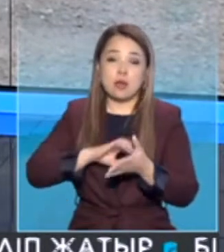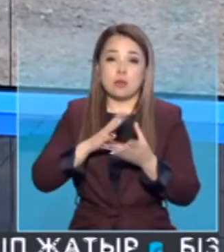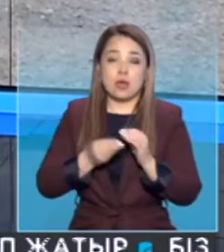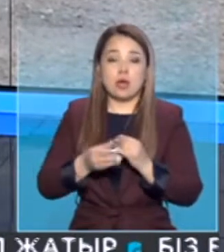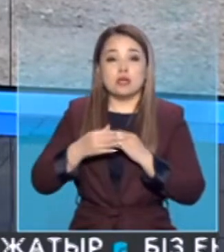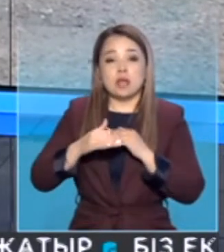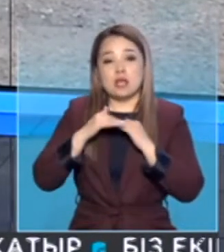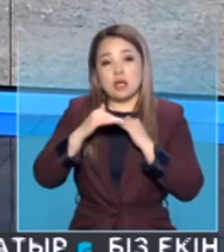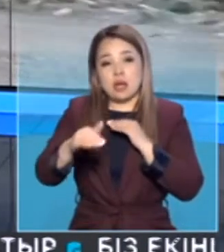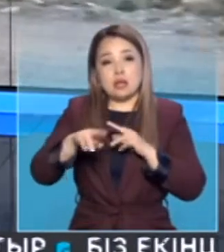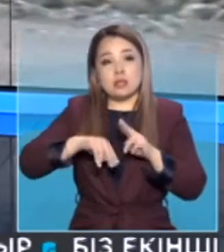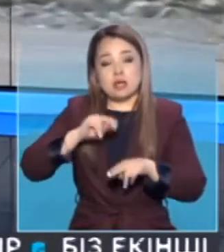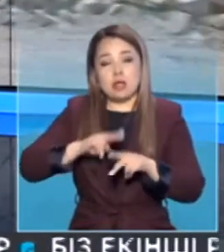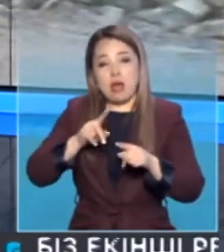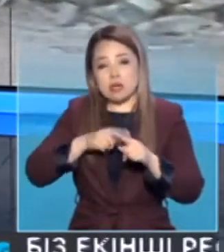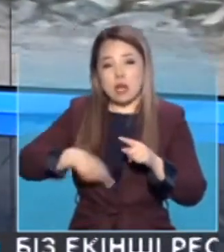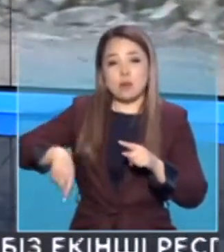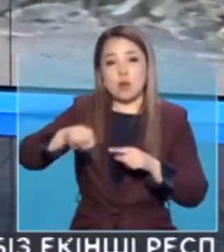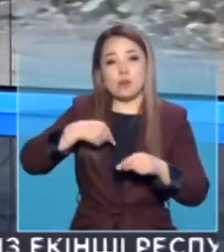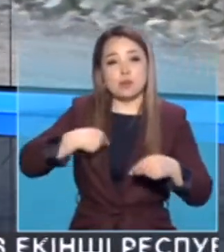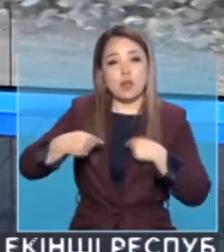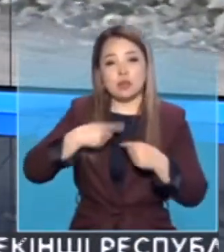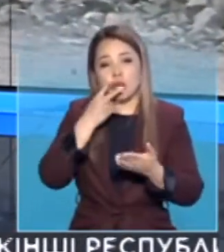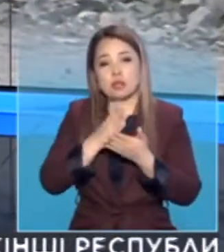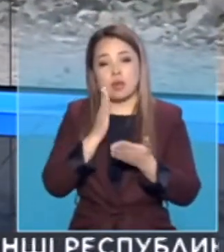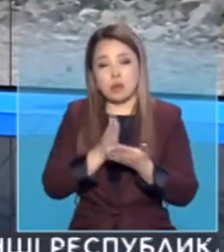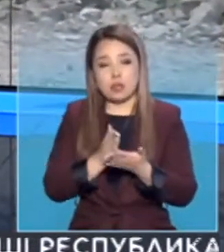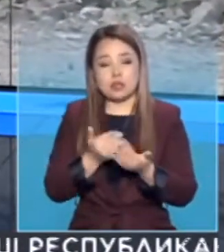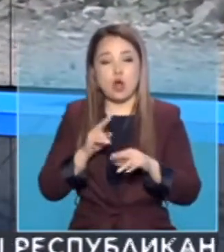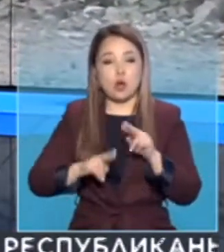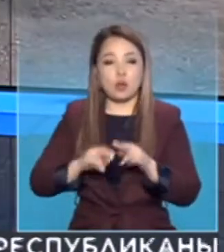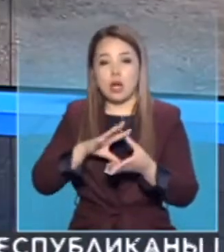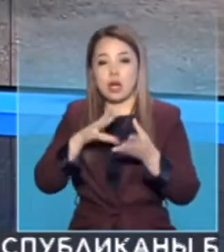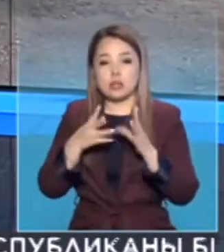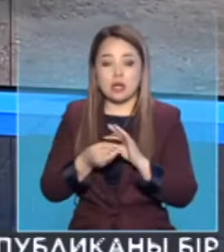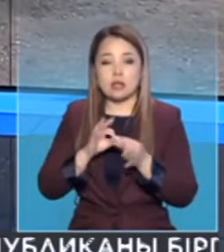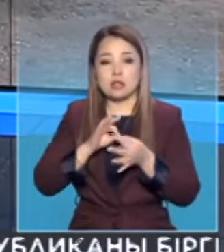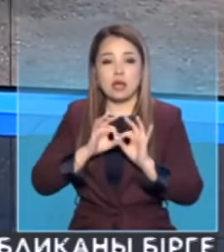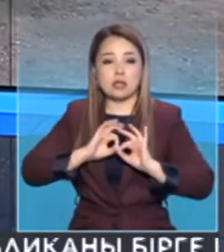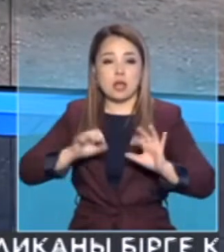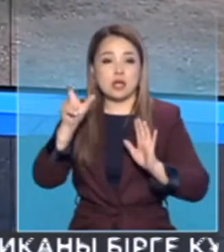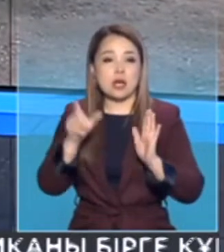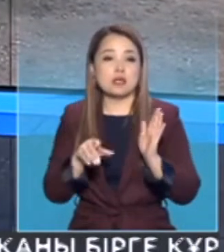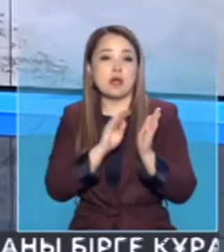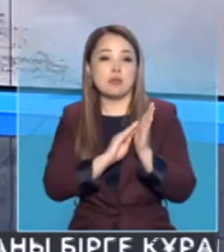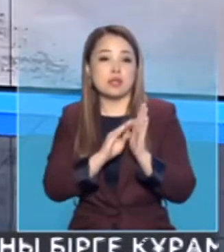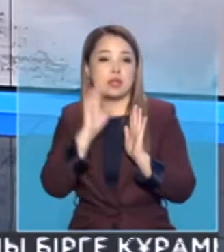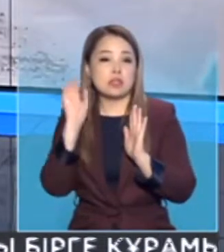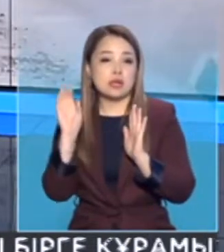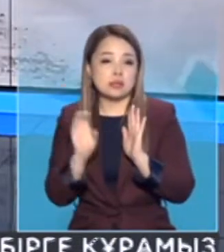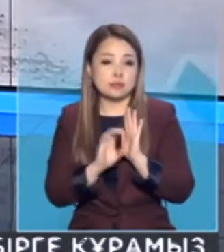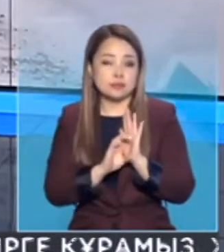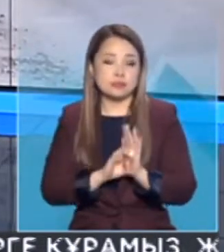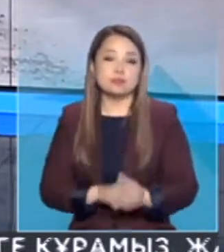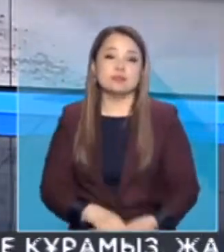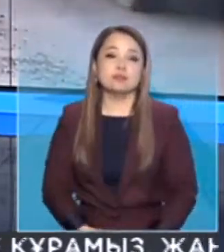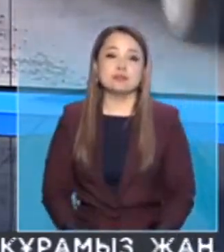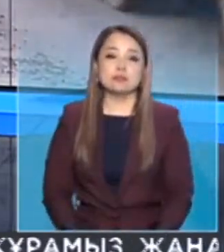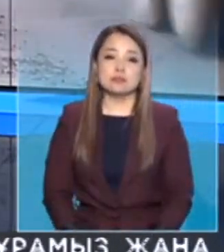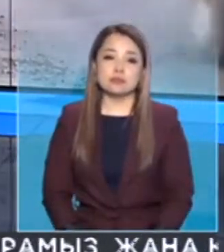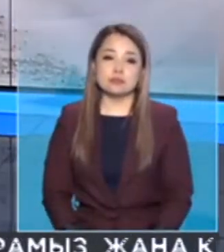қара жерге салынған айналма жолдың азабын тартып жүр. Құрылыс барысында болған тілшіміз Руслан Нұрланұлы мән-жайды көріп